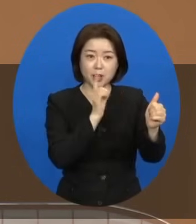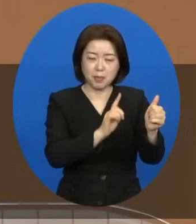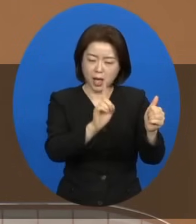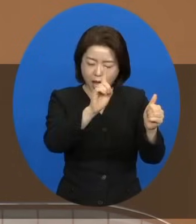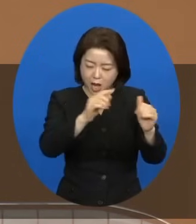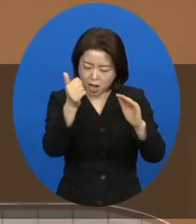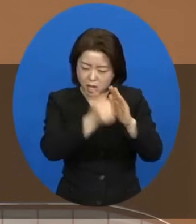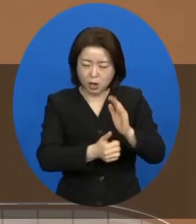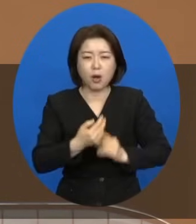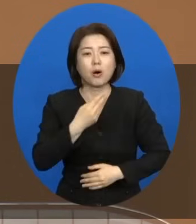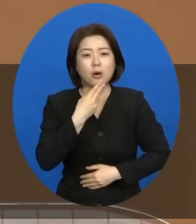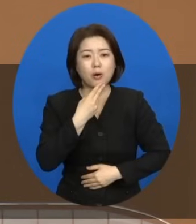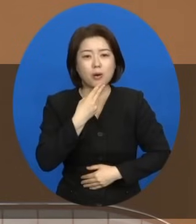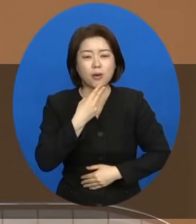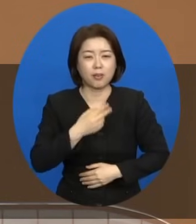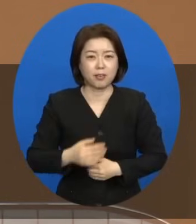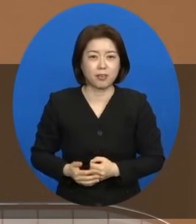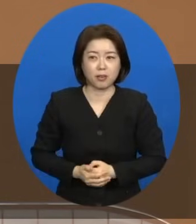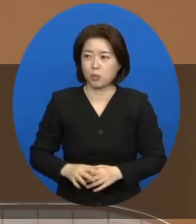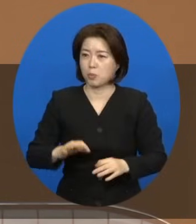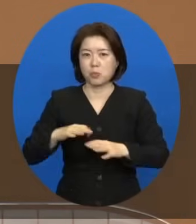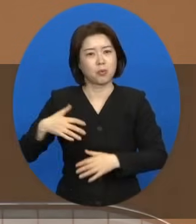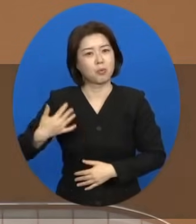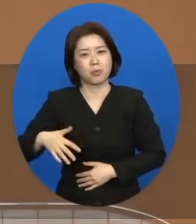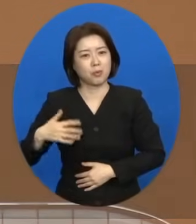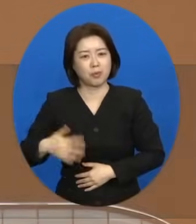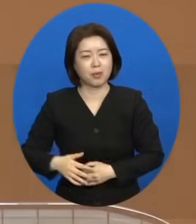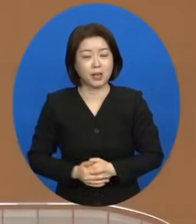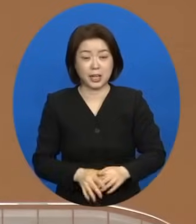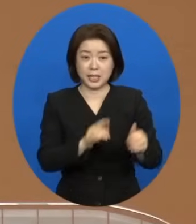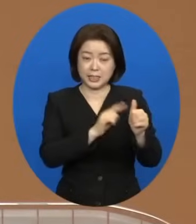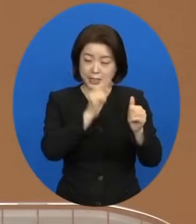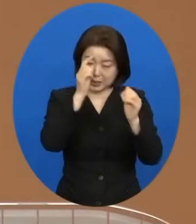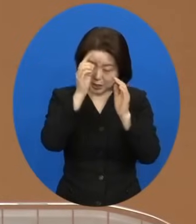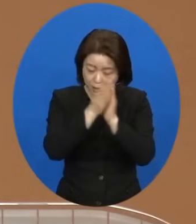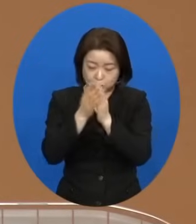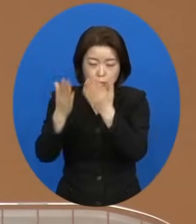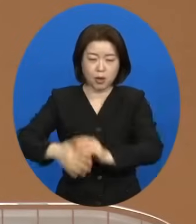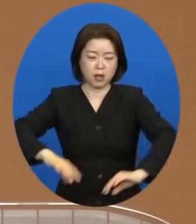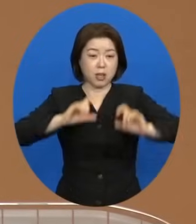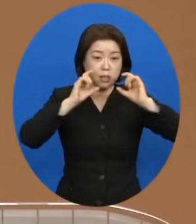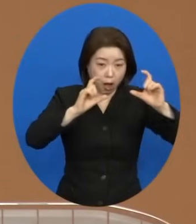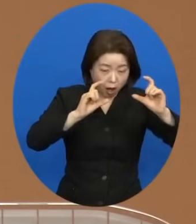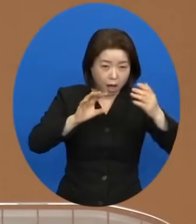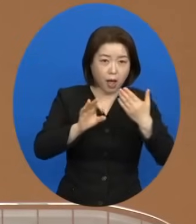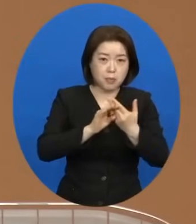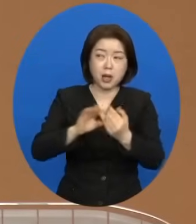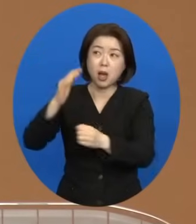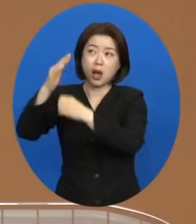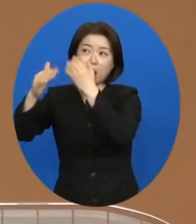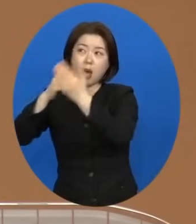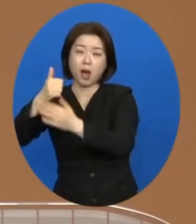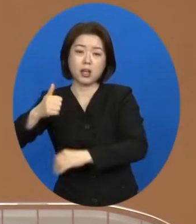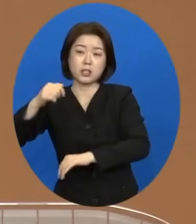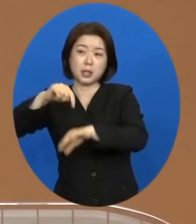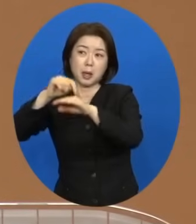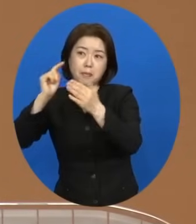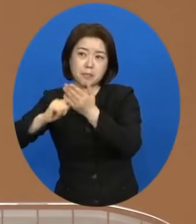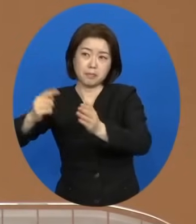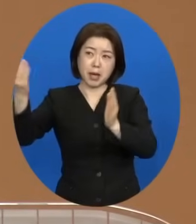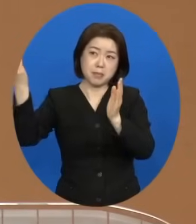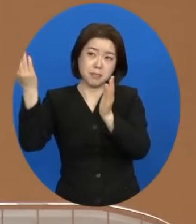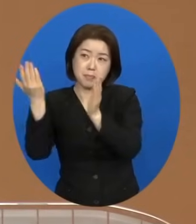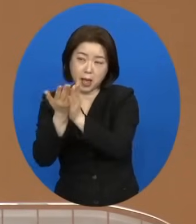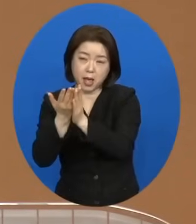않게 하시니 놀라 기입니다 그가 기도하거나 선포하는 것마다 하나님의 마음과 뜻이 담겼기